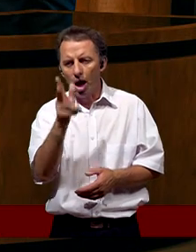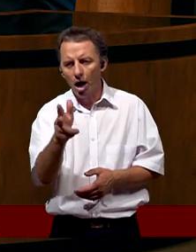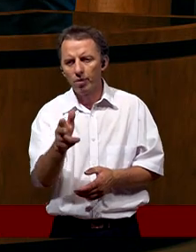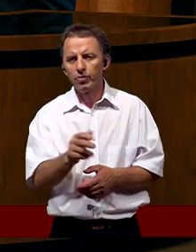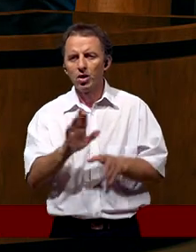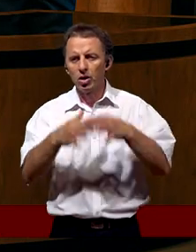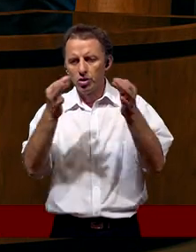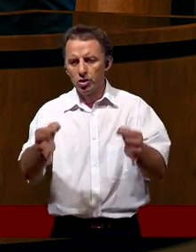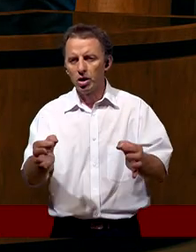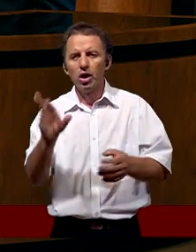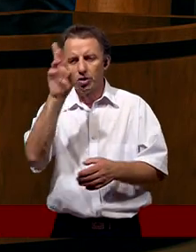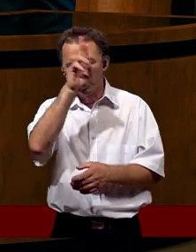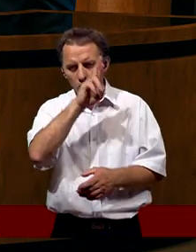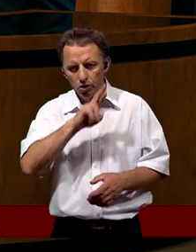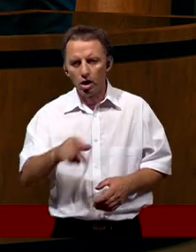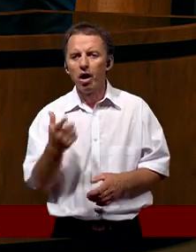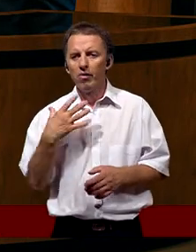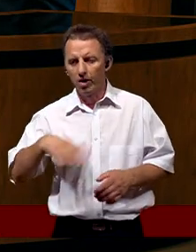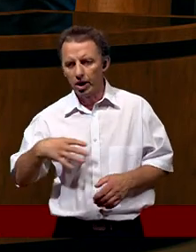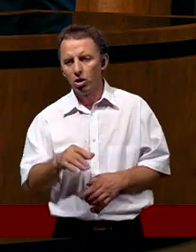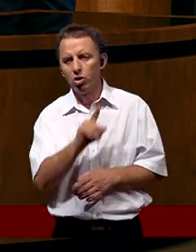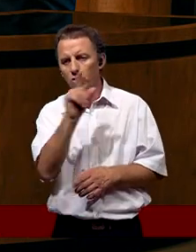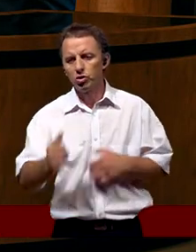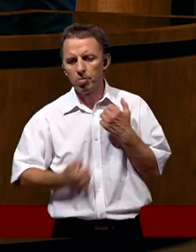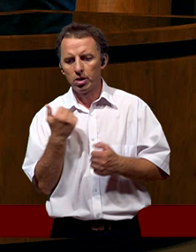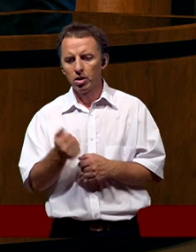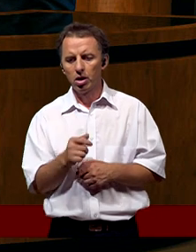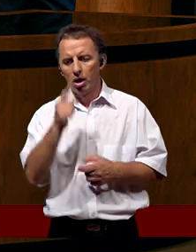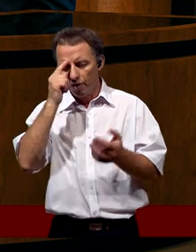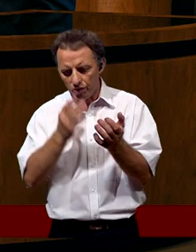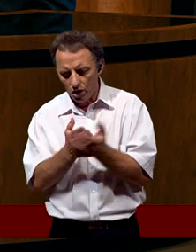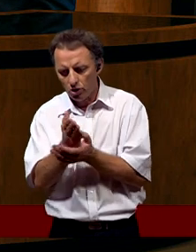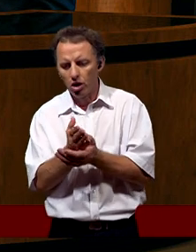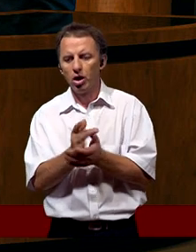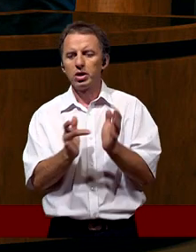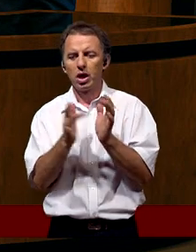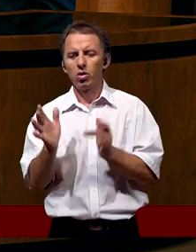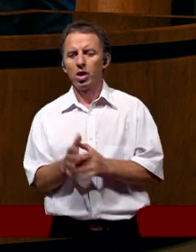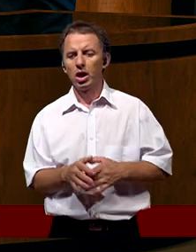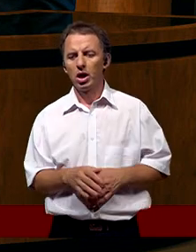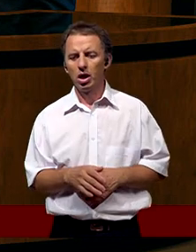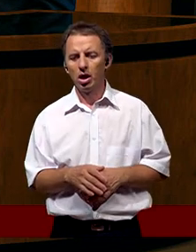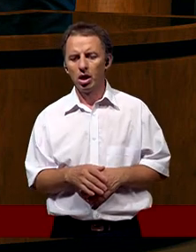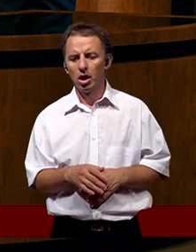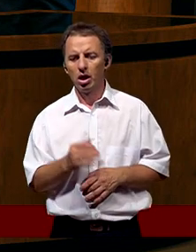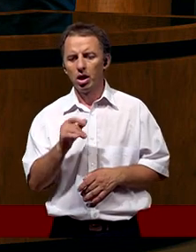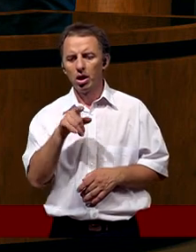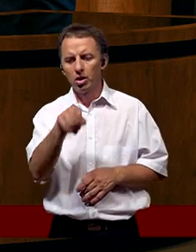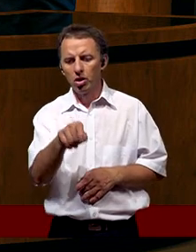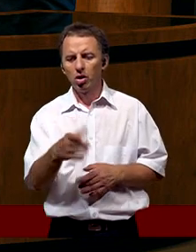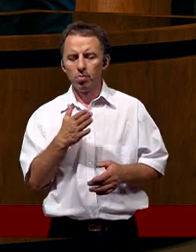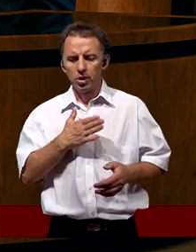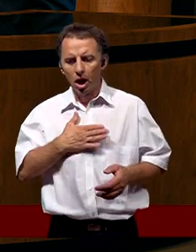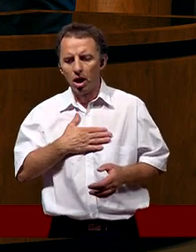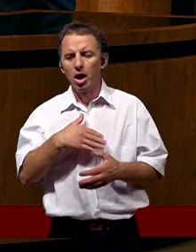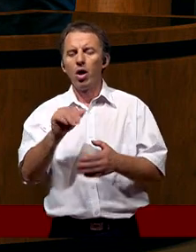kiedy patrzymy tak na drugich ludzi, to widzimy rzeczywiście, że jest warto, żebyśmy się zbliżyli do Jezusa i właśnie, jak jest napisane w tym tekście,